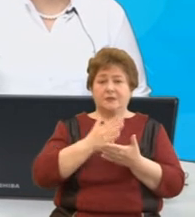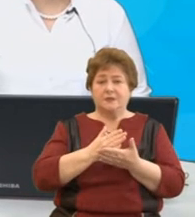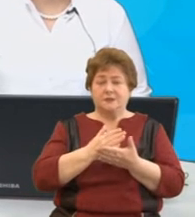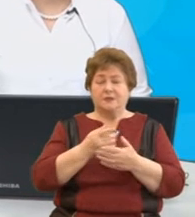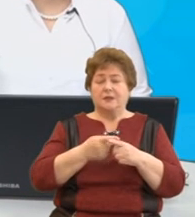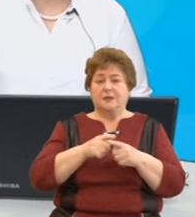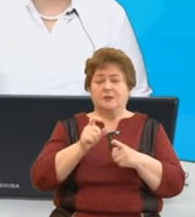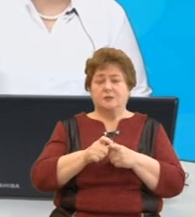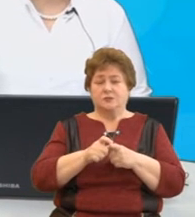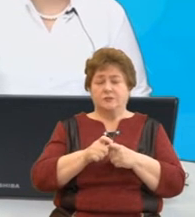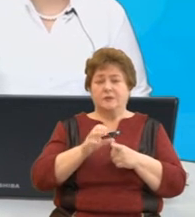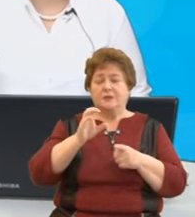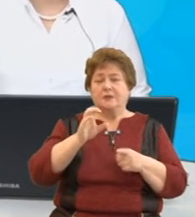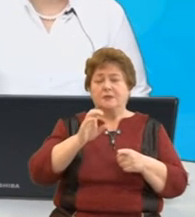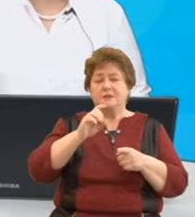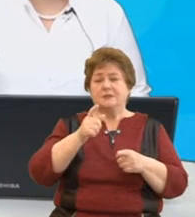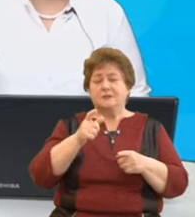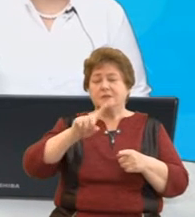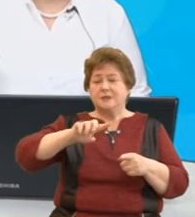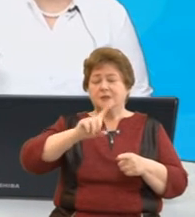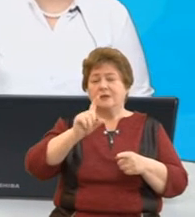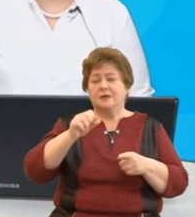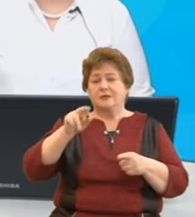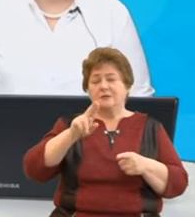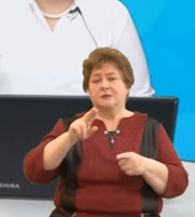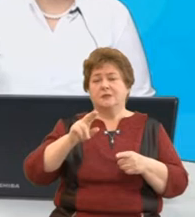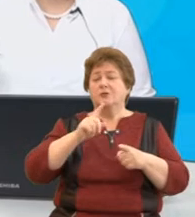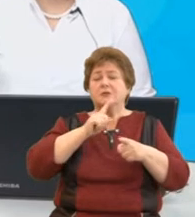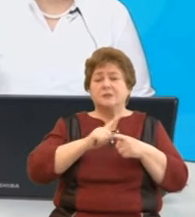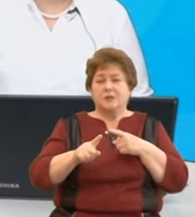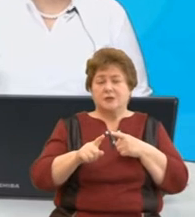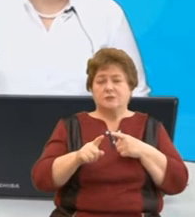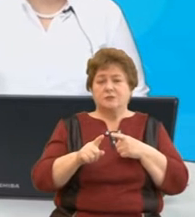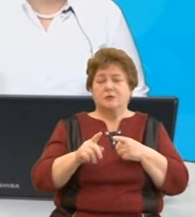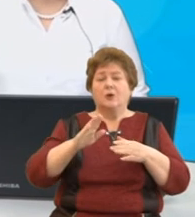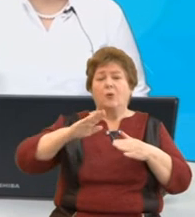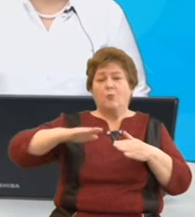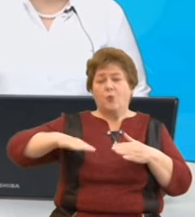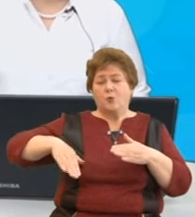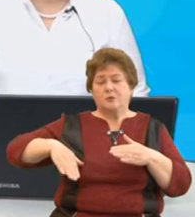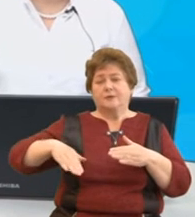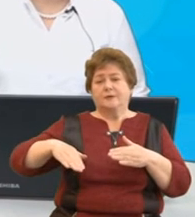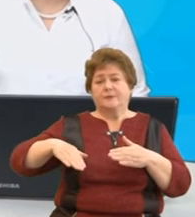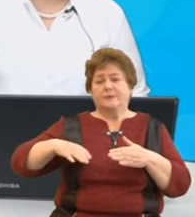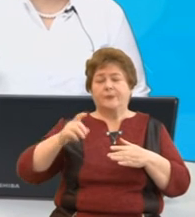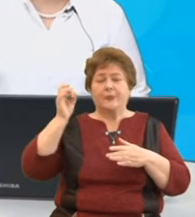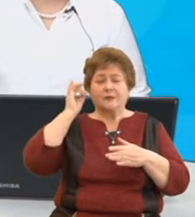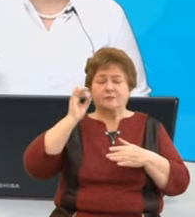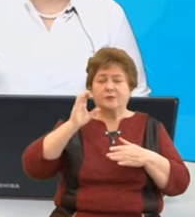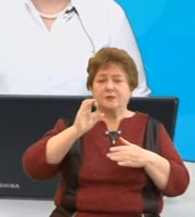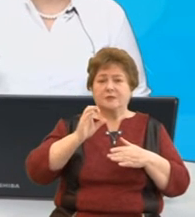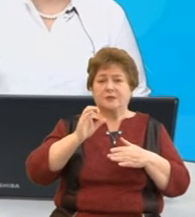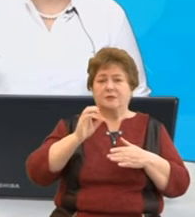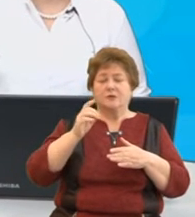слово например съезд то сразу после звука с